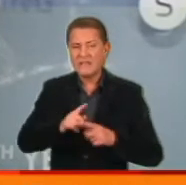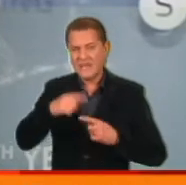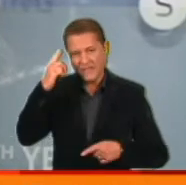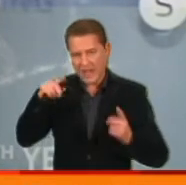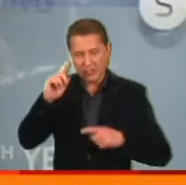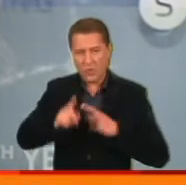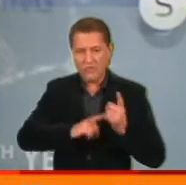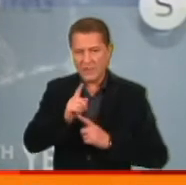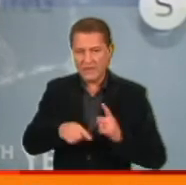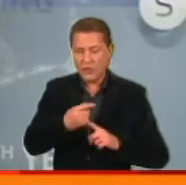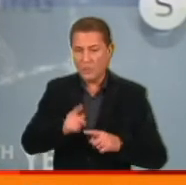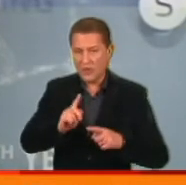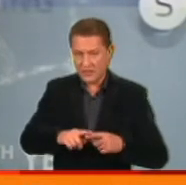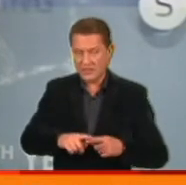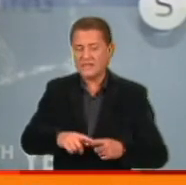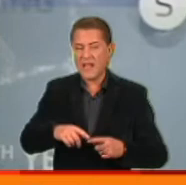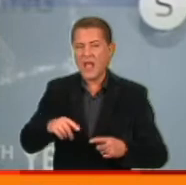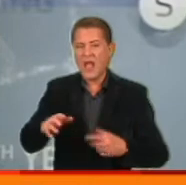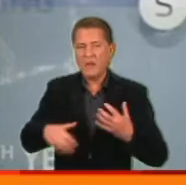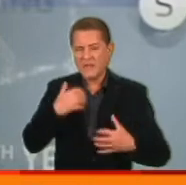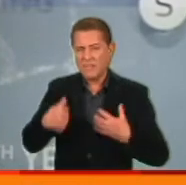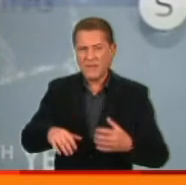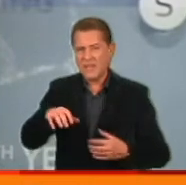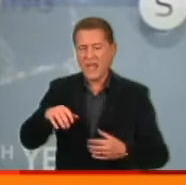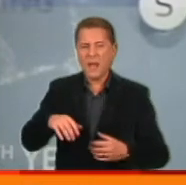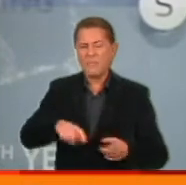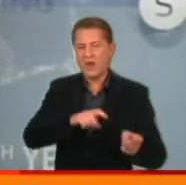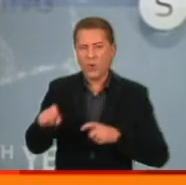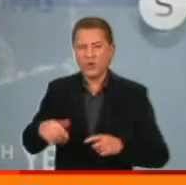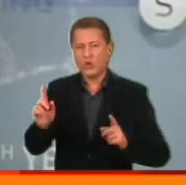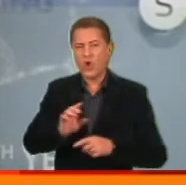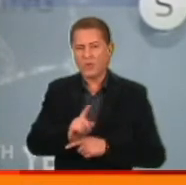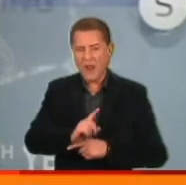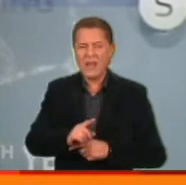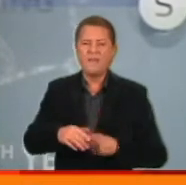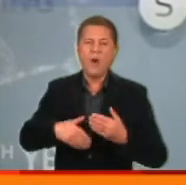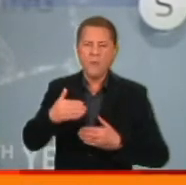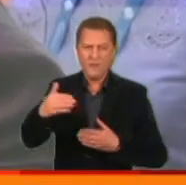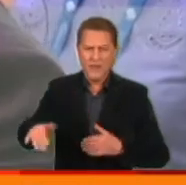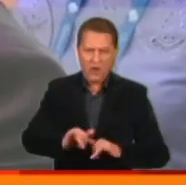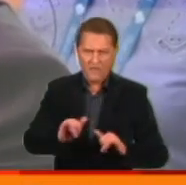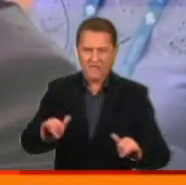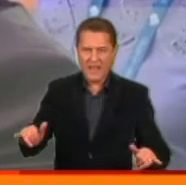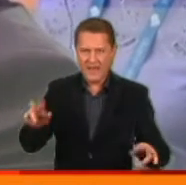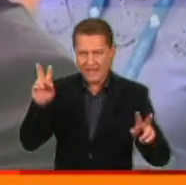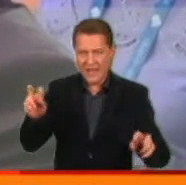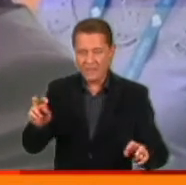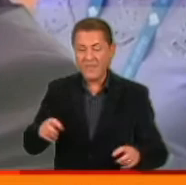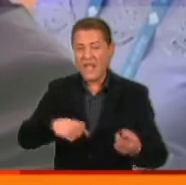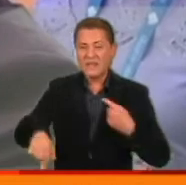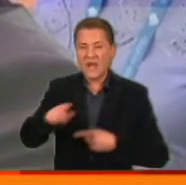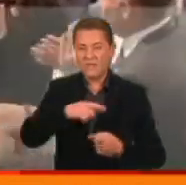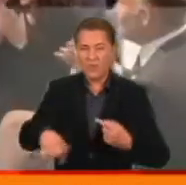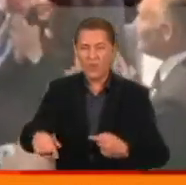перетворення. Проте так зупиняють кипіння, що скидає покришку і переходять до нормального повільного варіння. У тому, що навколо